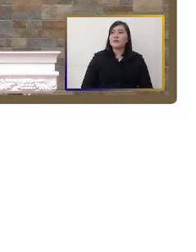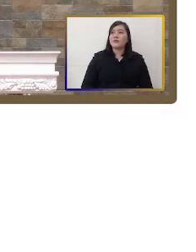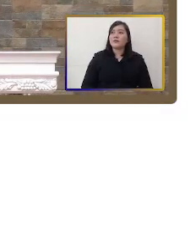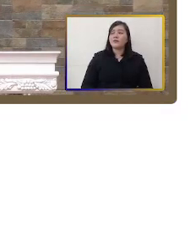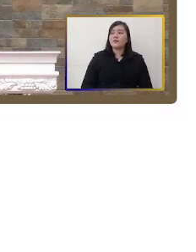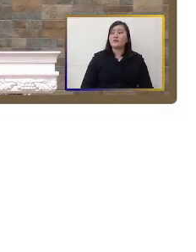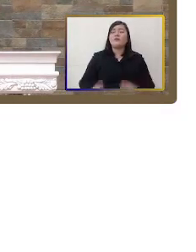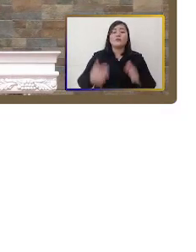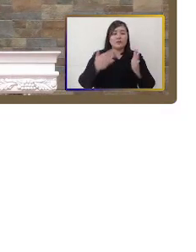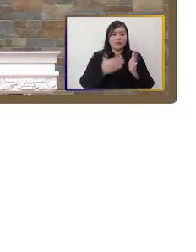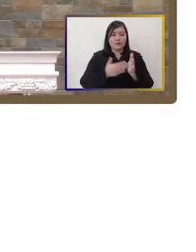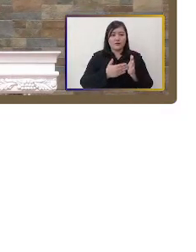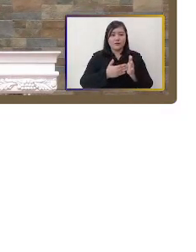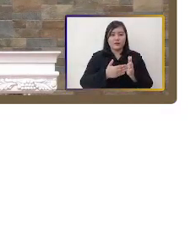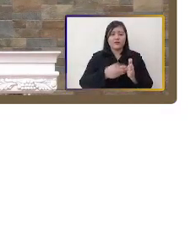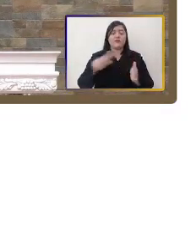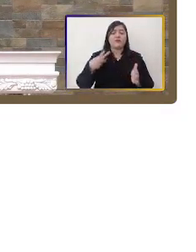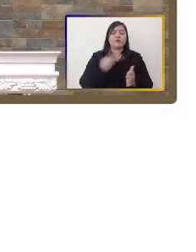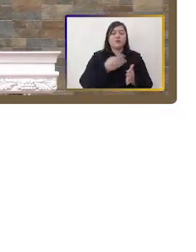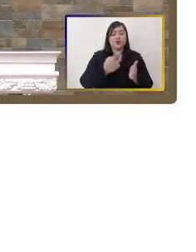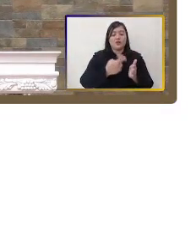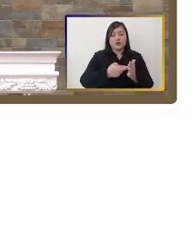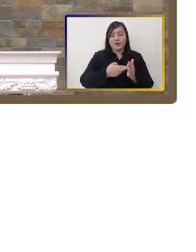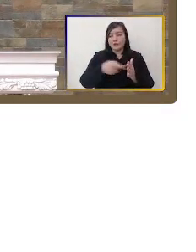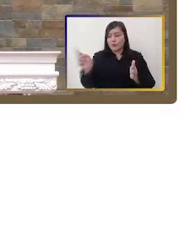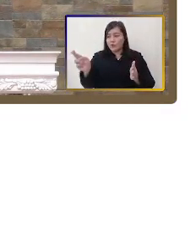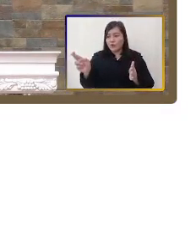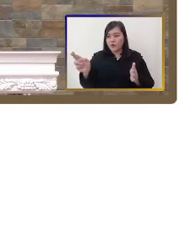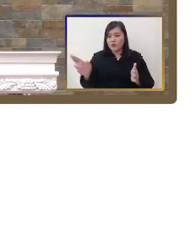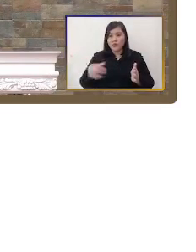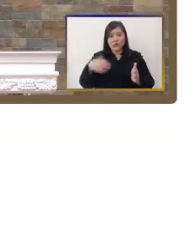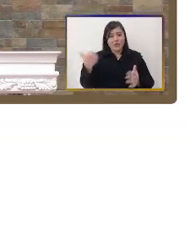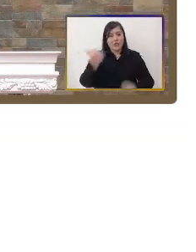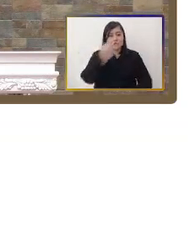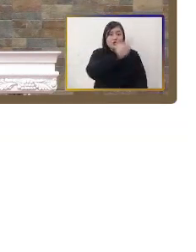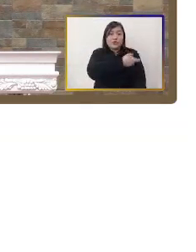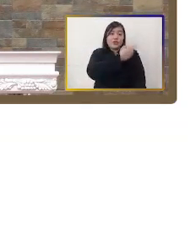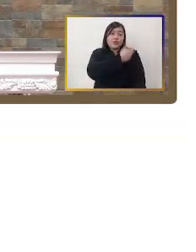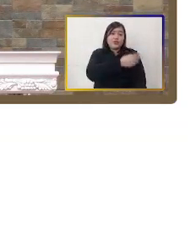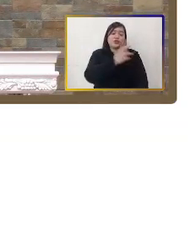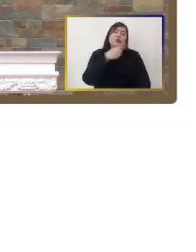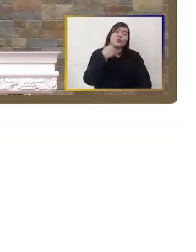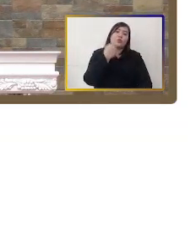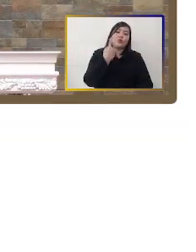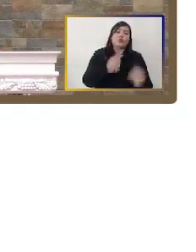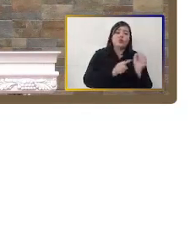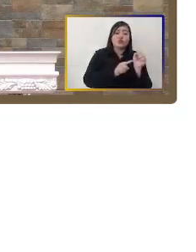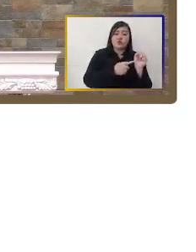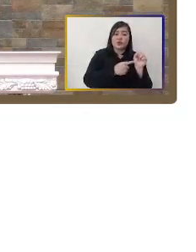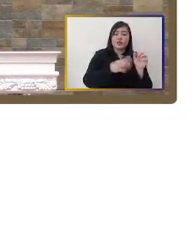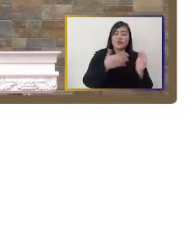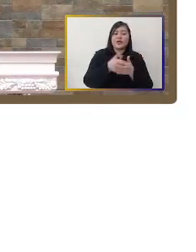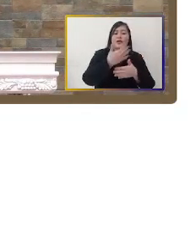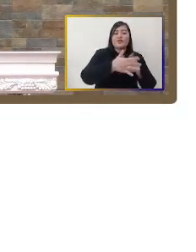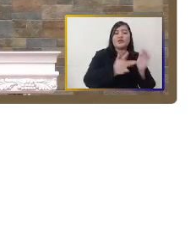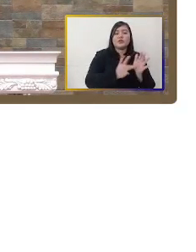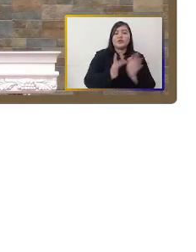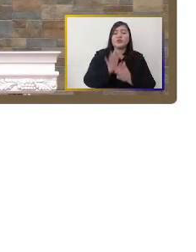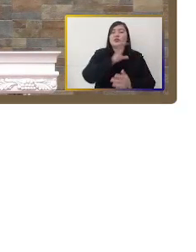anumang denominasyon na nakiklaim na nagsimula sila after na ng Panginoong Hesukristo. Kailan sila